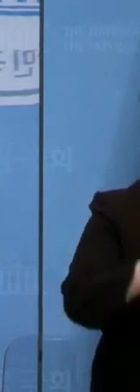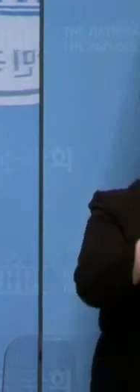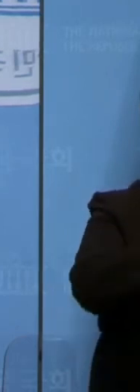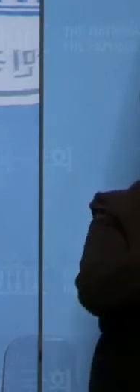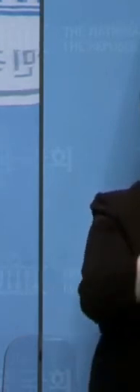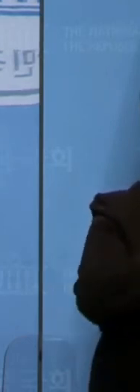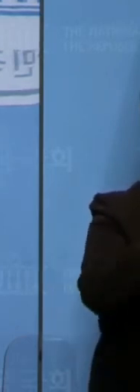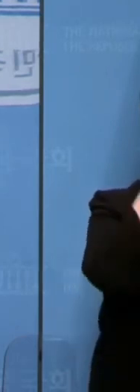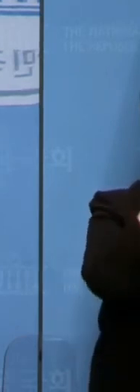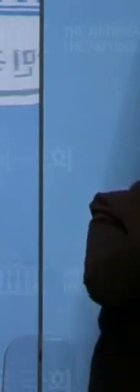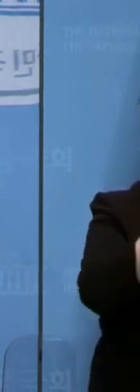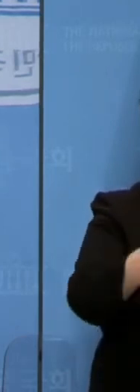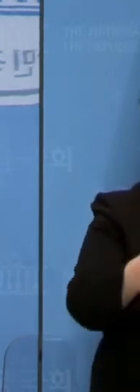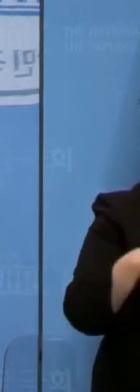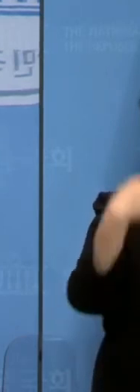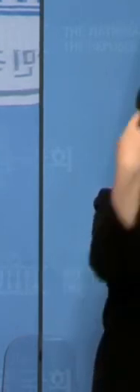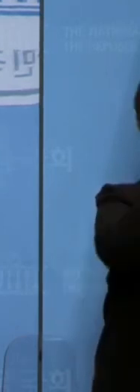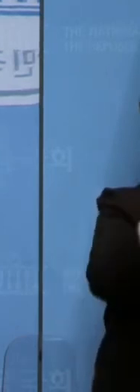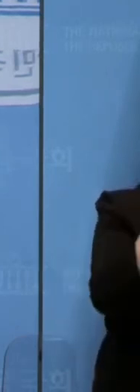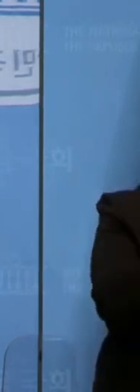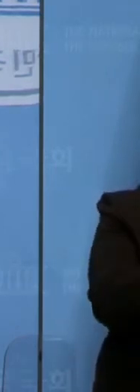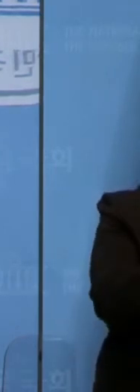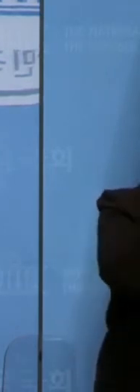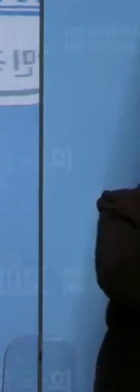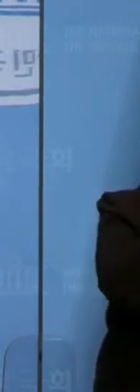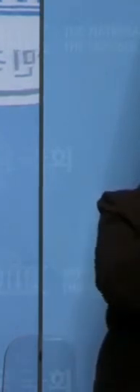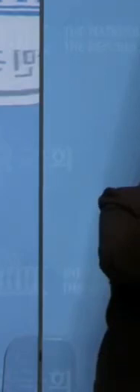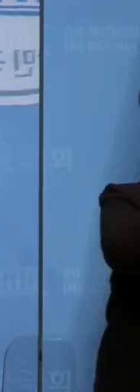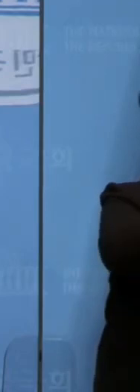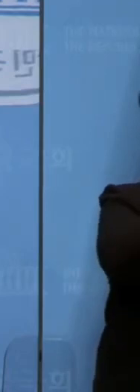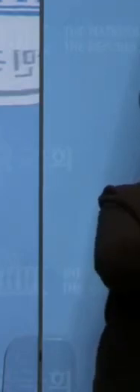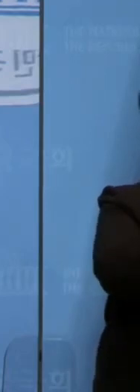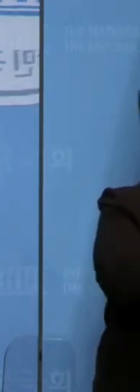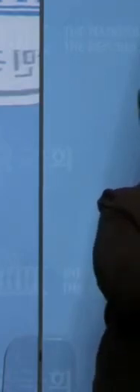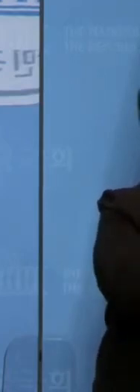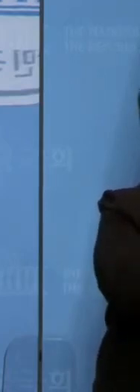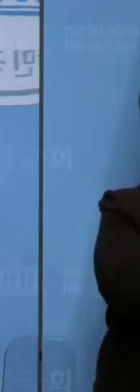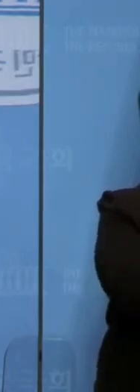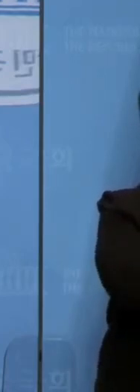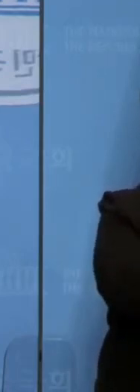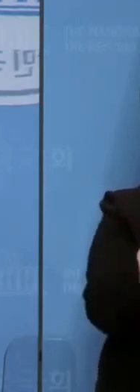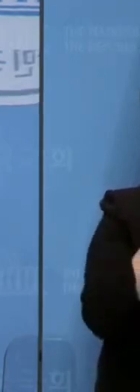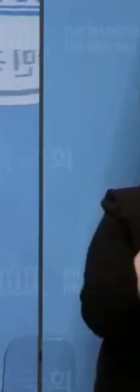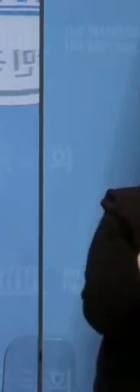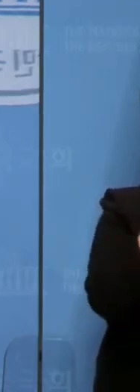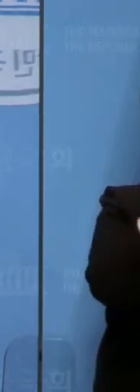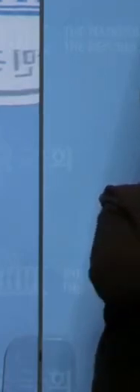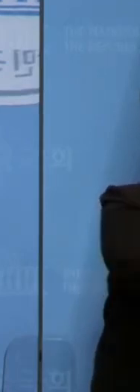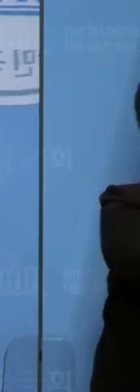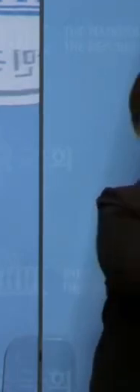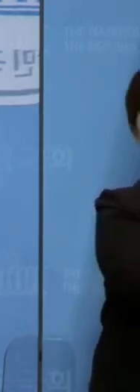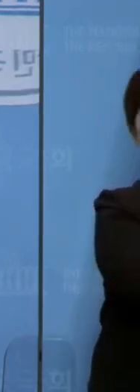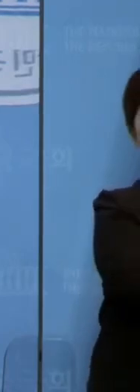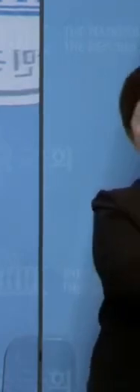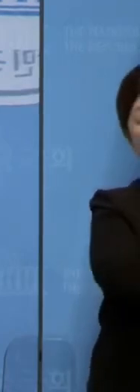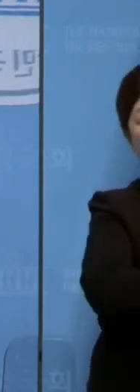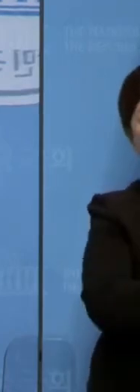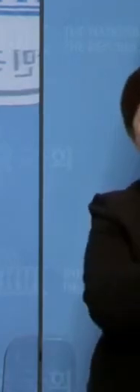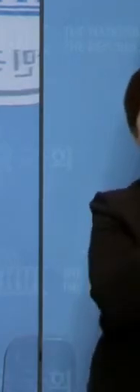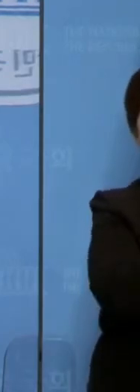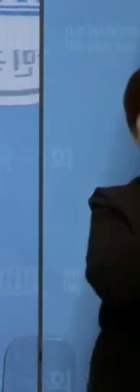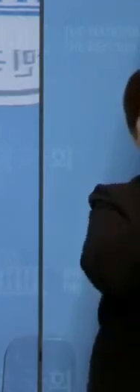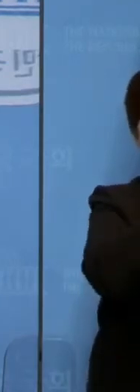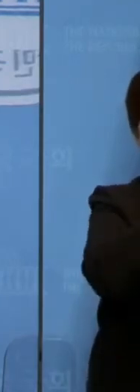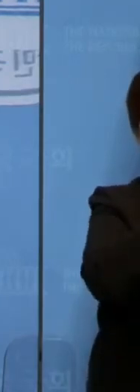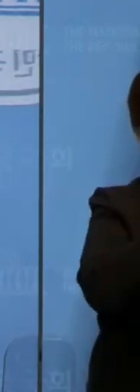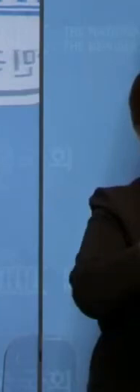정권은 앞에서는 착한 척 온갖 위선을 다 떨면서 뒤에서는 사익을 챙기기